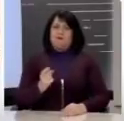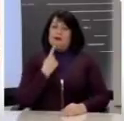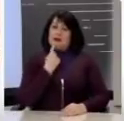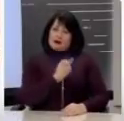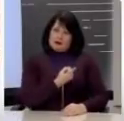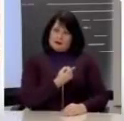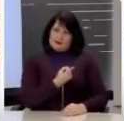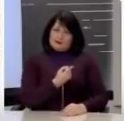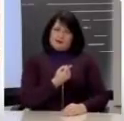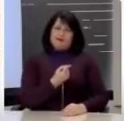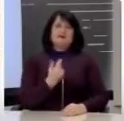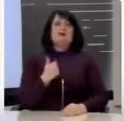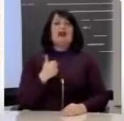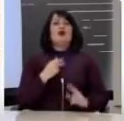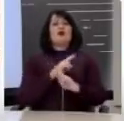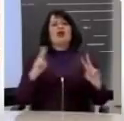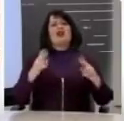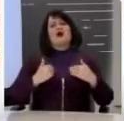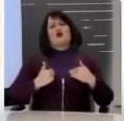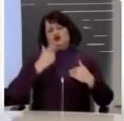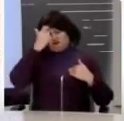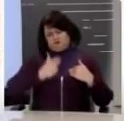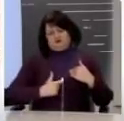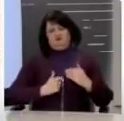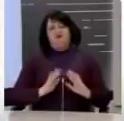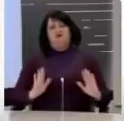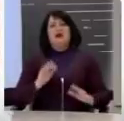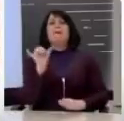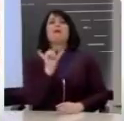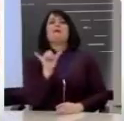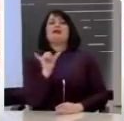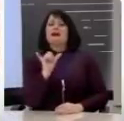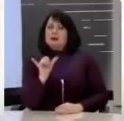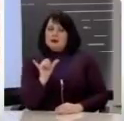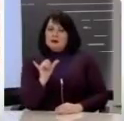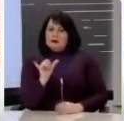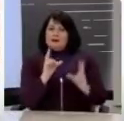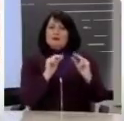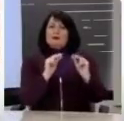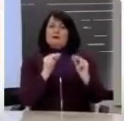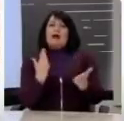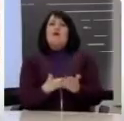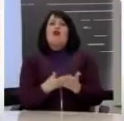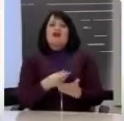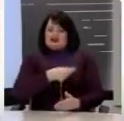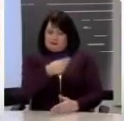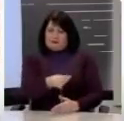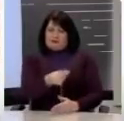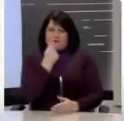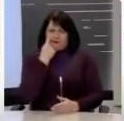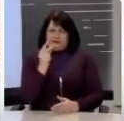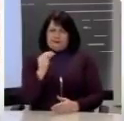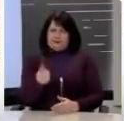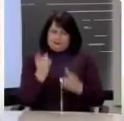ότι όσον αφορά το δικό μου σπίτι είναι καθαρό. Την Πέμπτη θα έχετε εδώ όλα τα στοιχεία. Και ξέρω ότι οι περισσότεροι βουλευτές